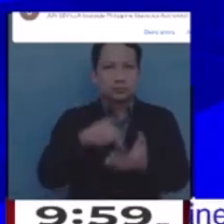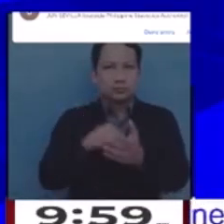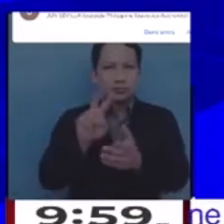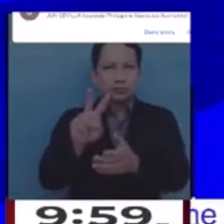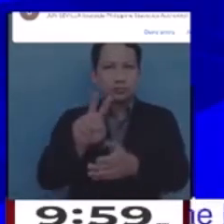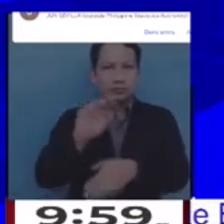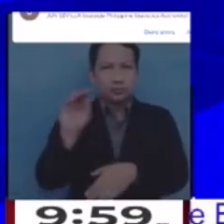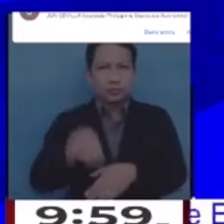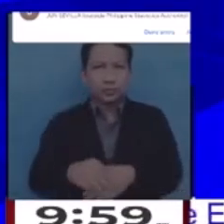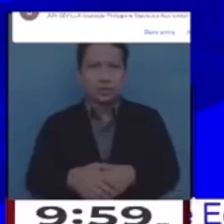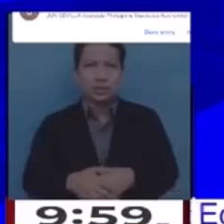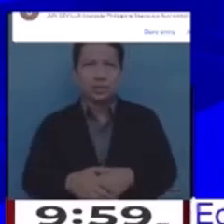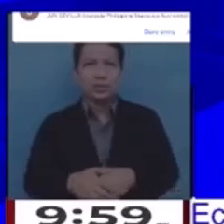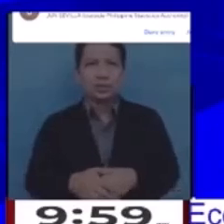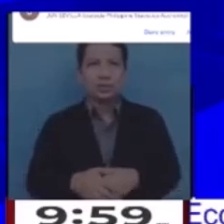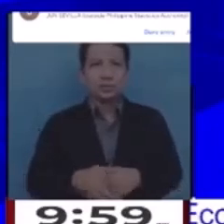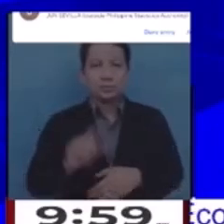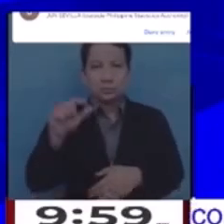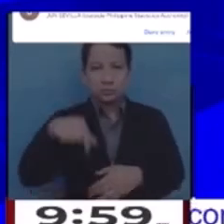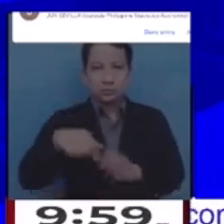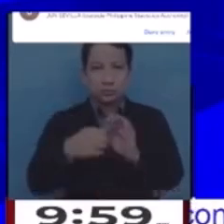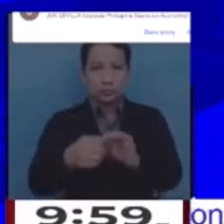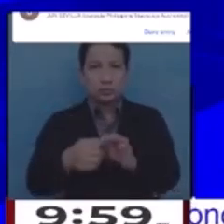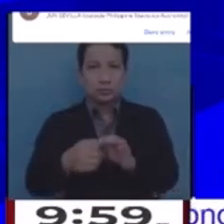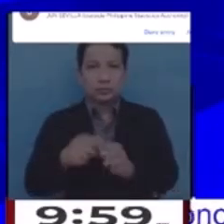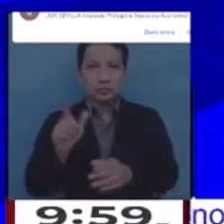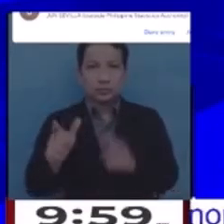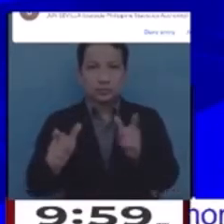81.2% sa unang quarter ng taong